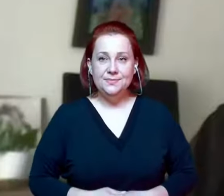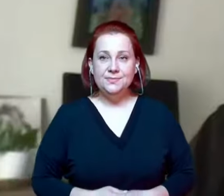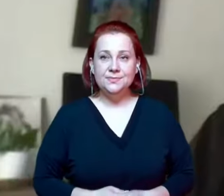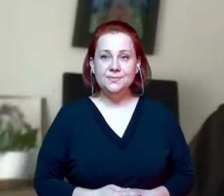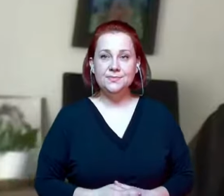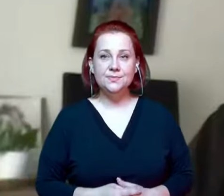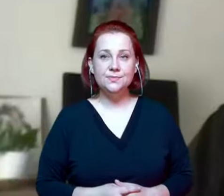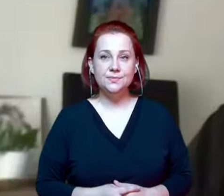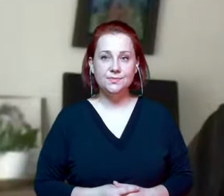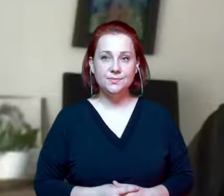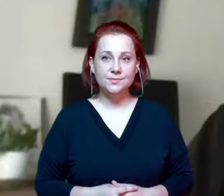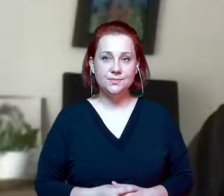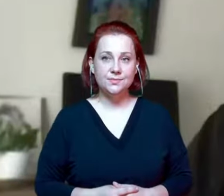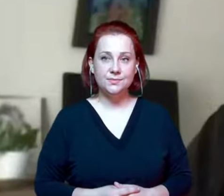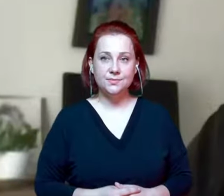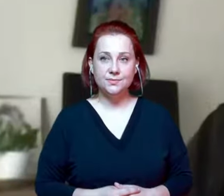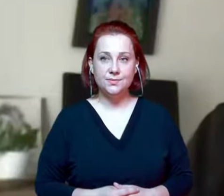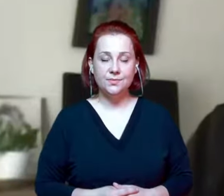A zatem